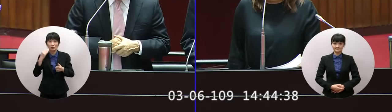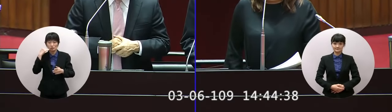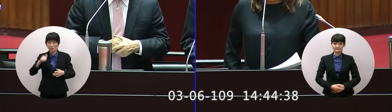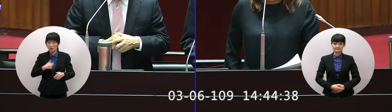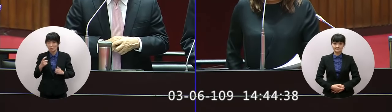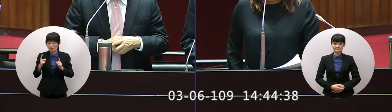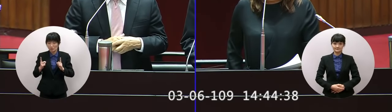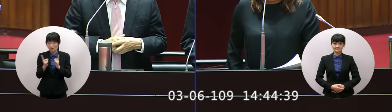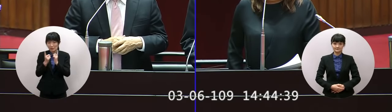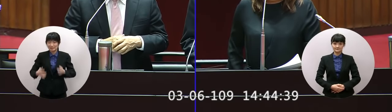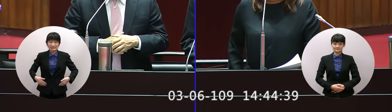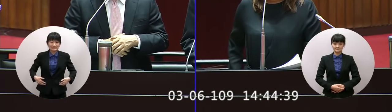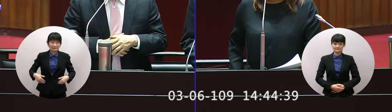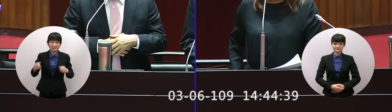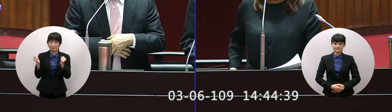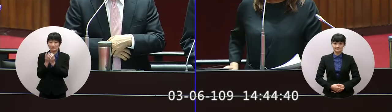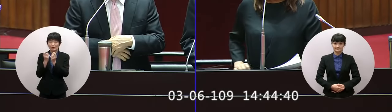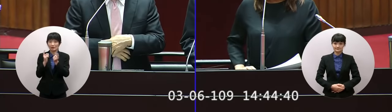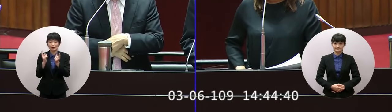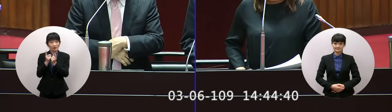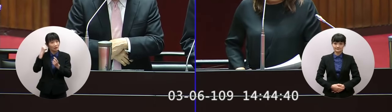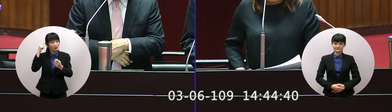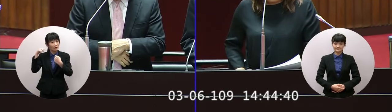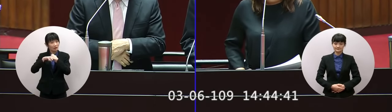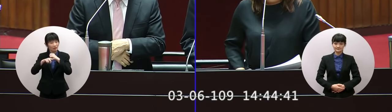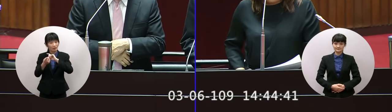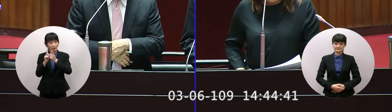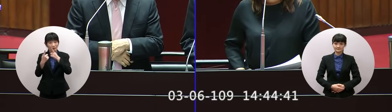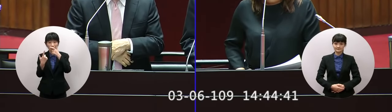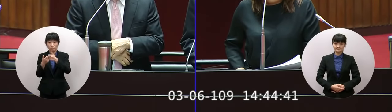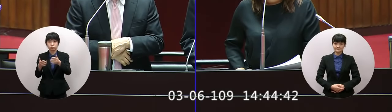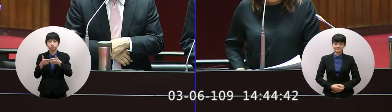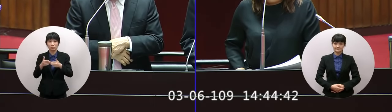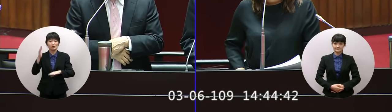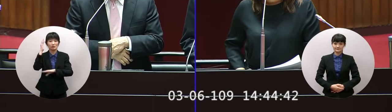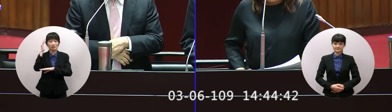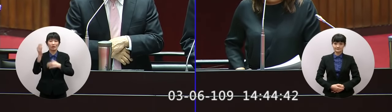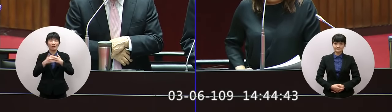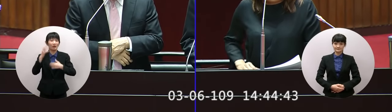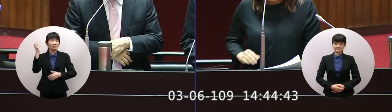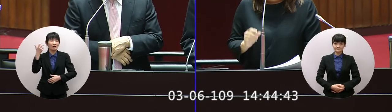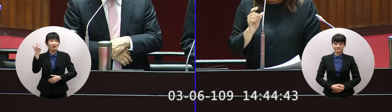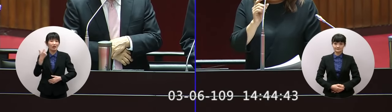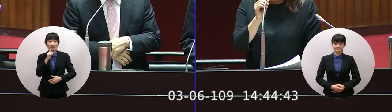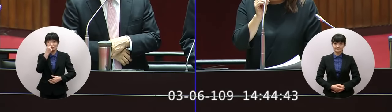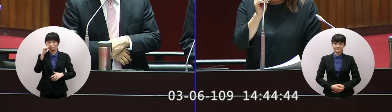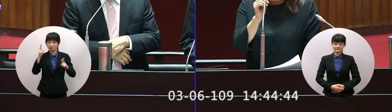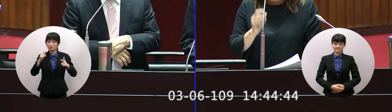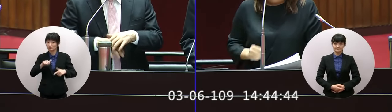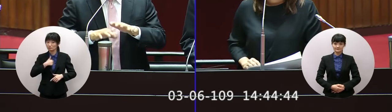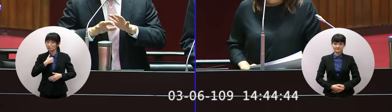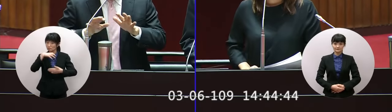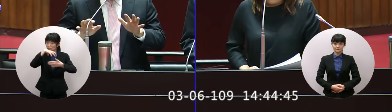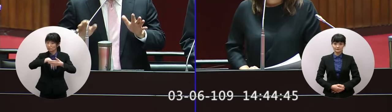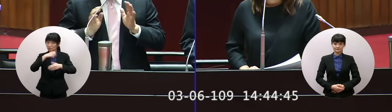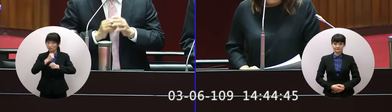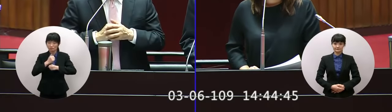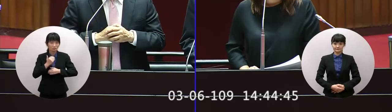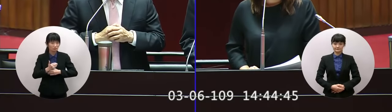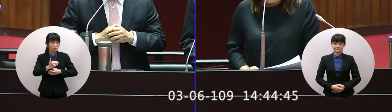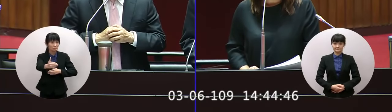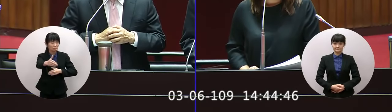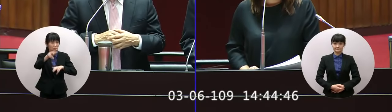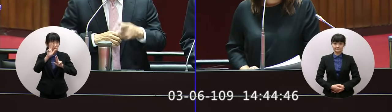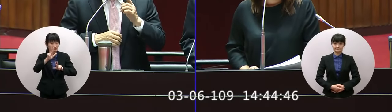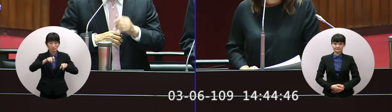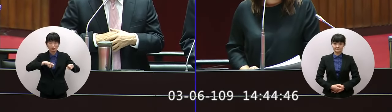考量。所以政府绝对没有喊口号这样子，而是务实的来评量跟